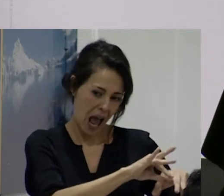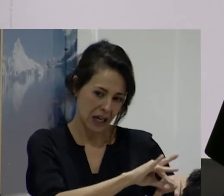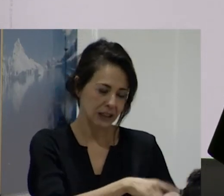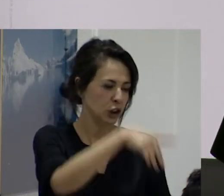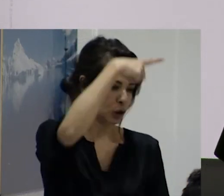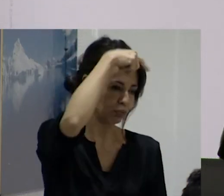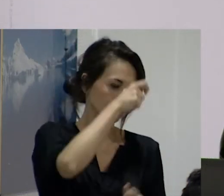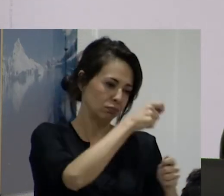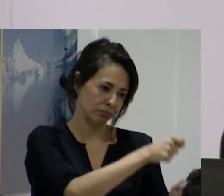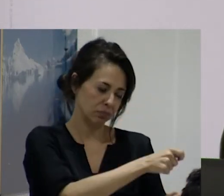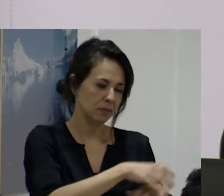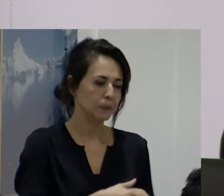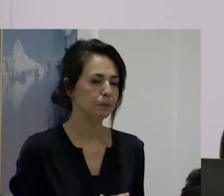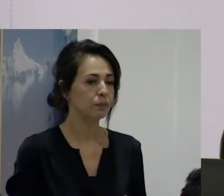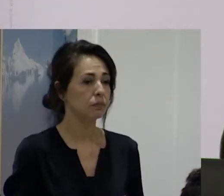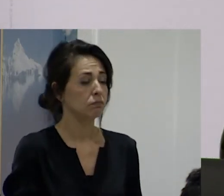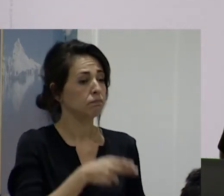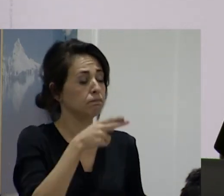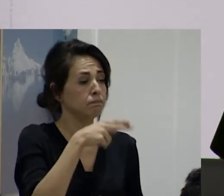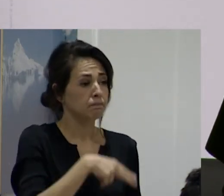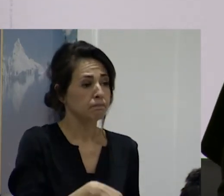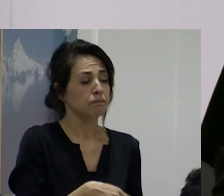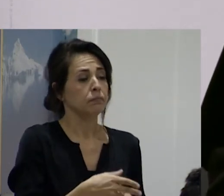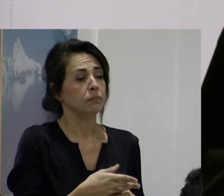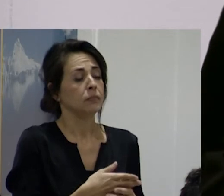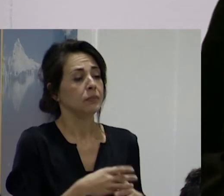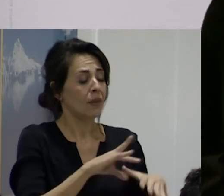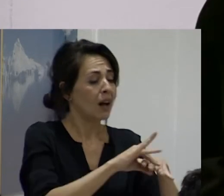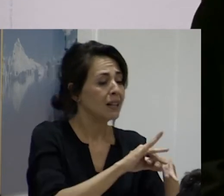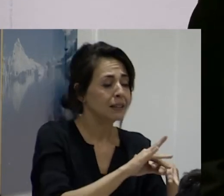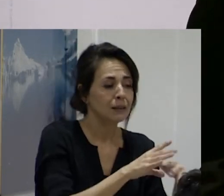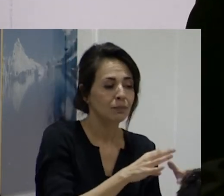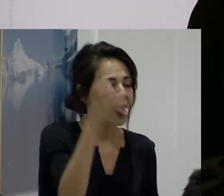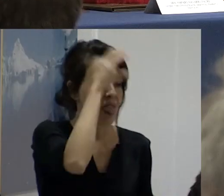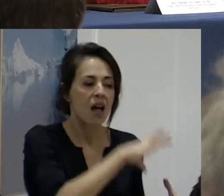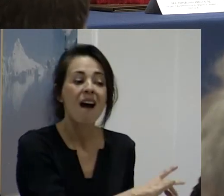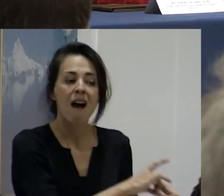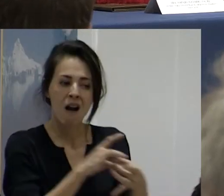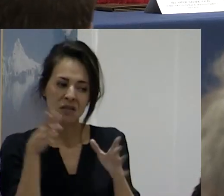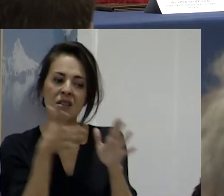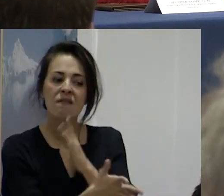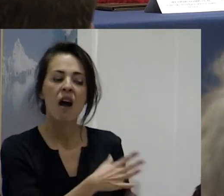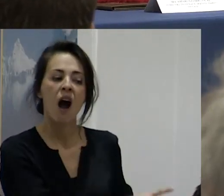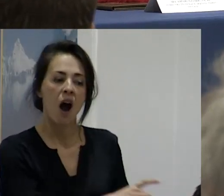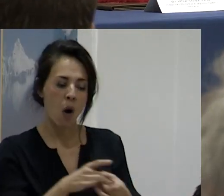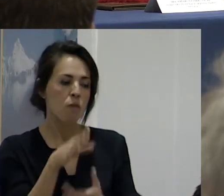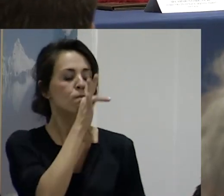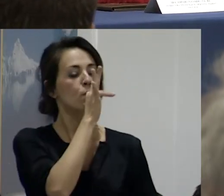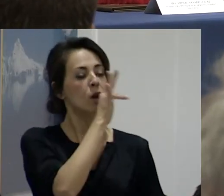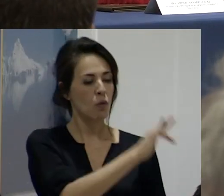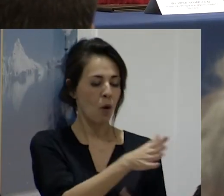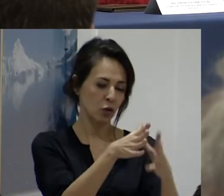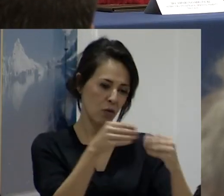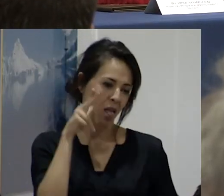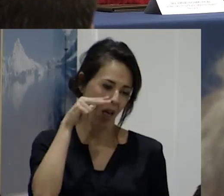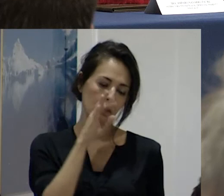impartir docència. L'anell significa la vostra unió amb la ciència i rubrica el vostre compromís amb la